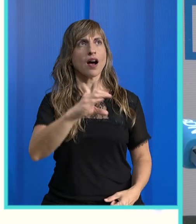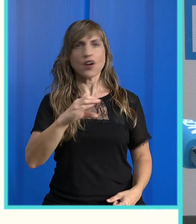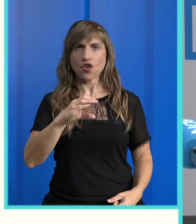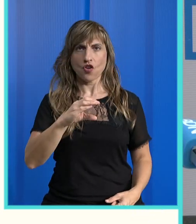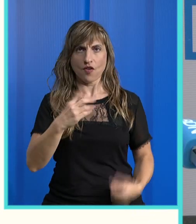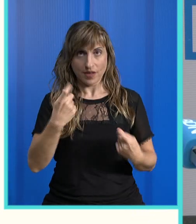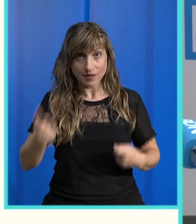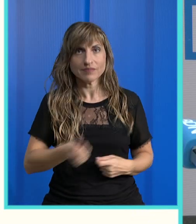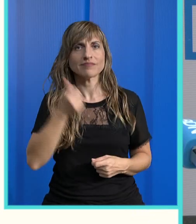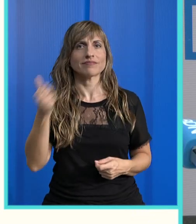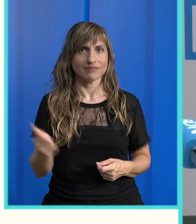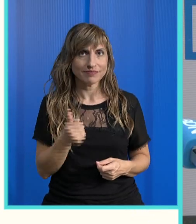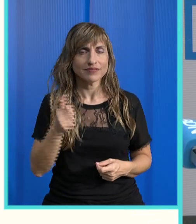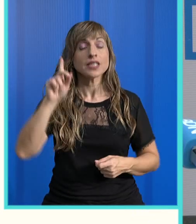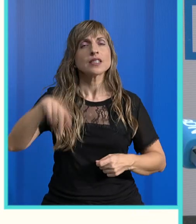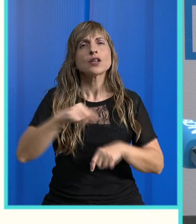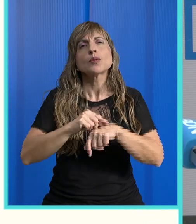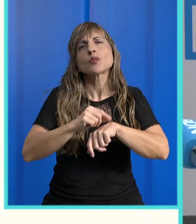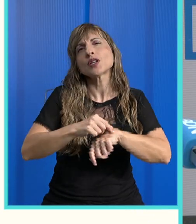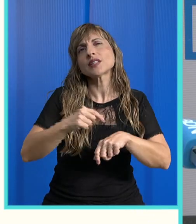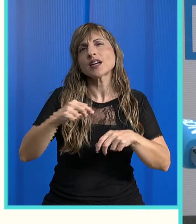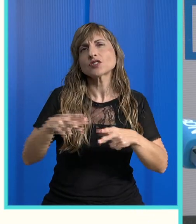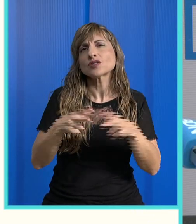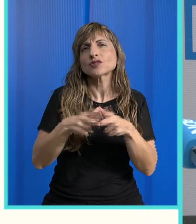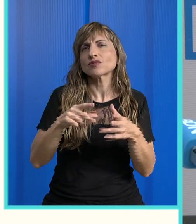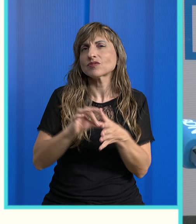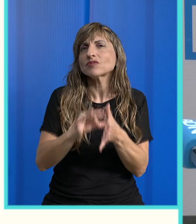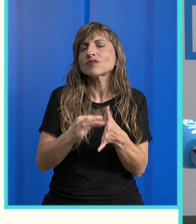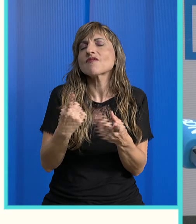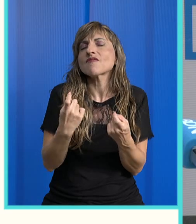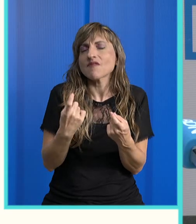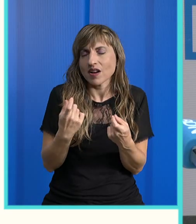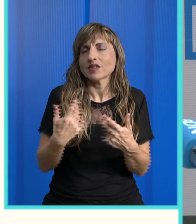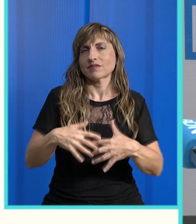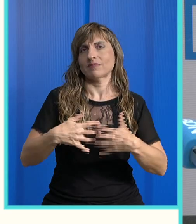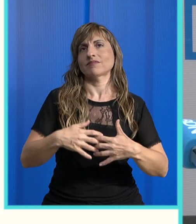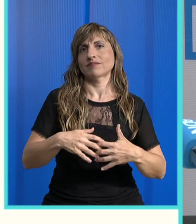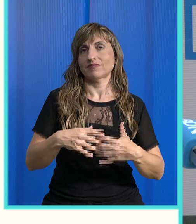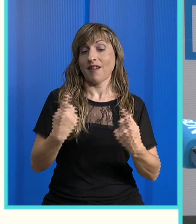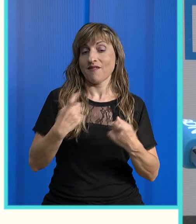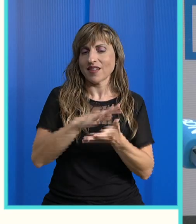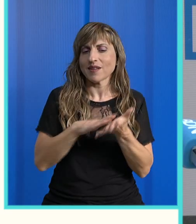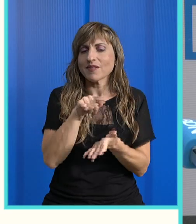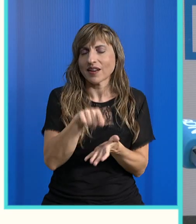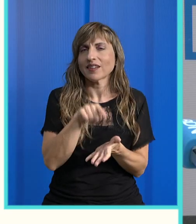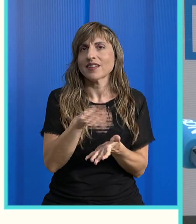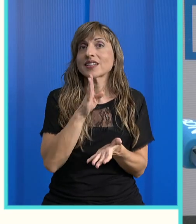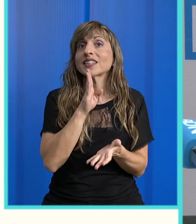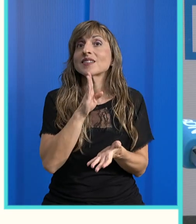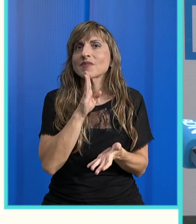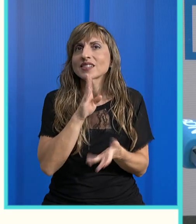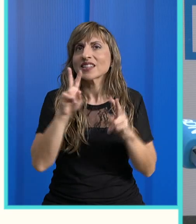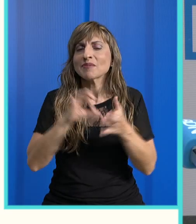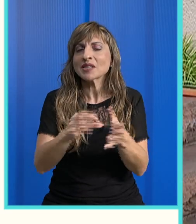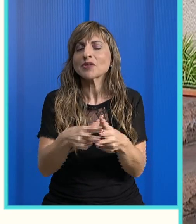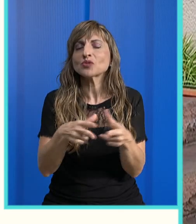central, i després que les polítiques socials funcionen en aquesta ciutat. És a dir, que parlem poquíssim de què passa amb el tema dels